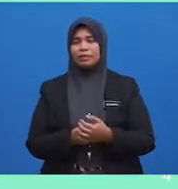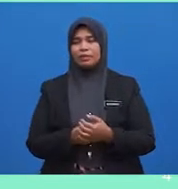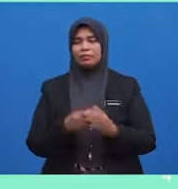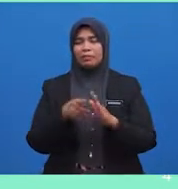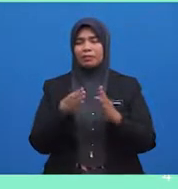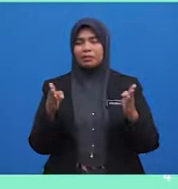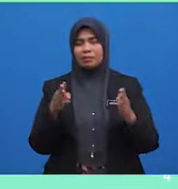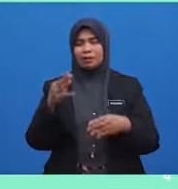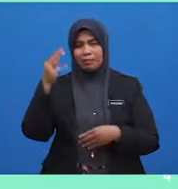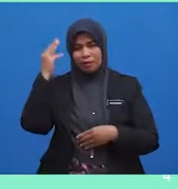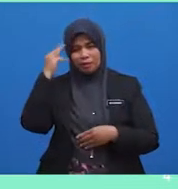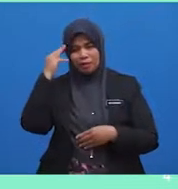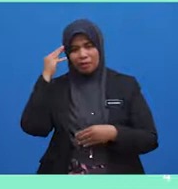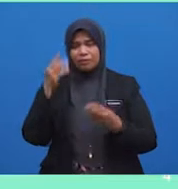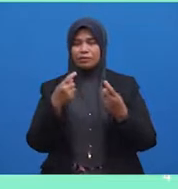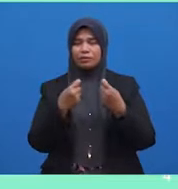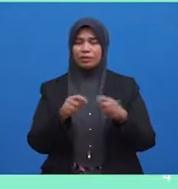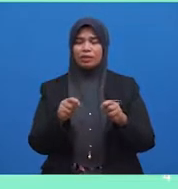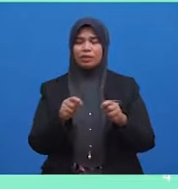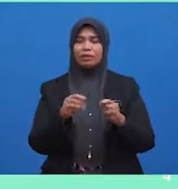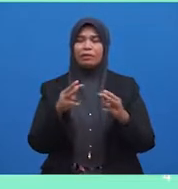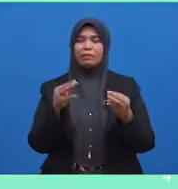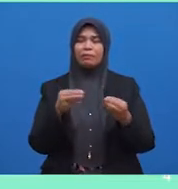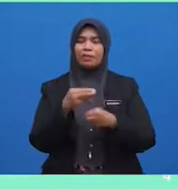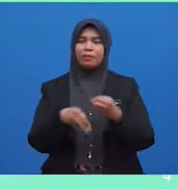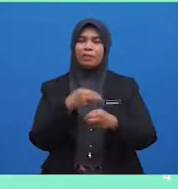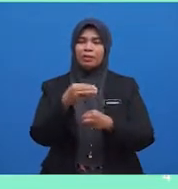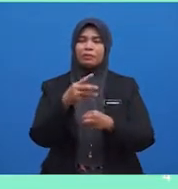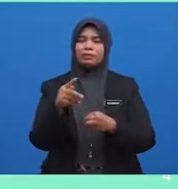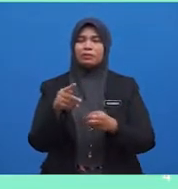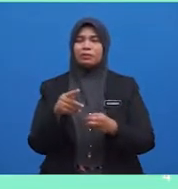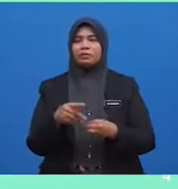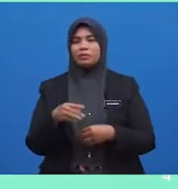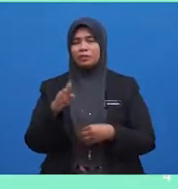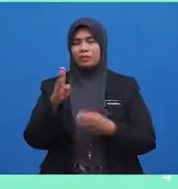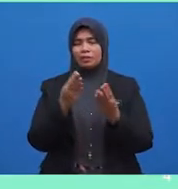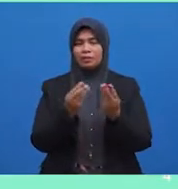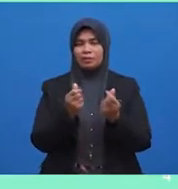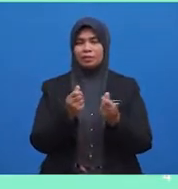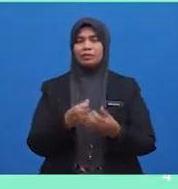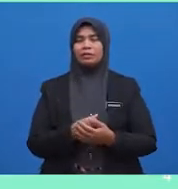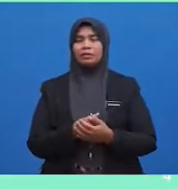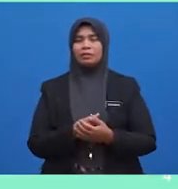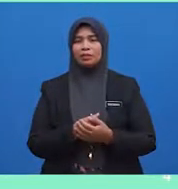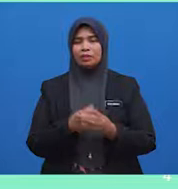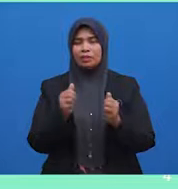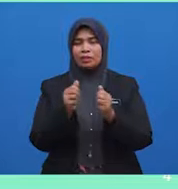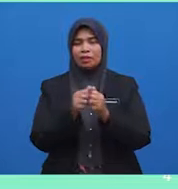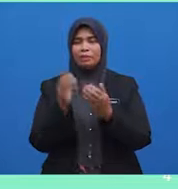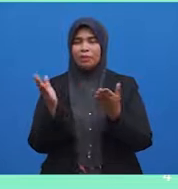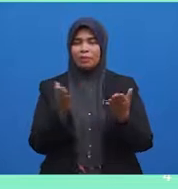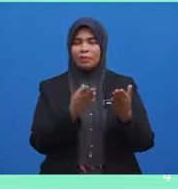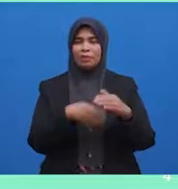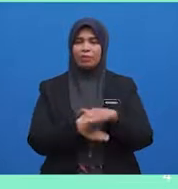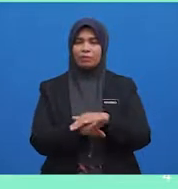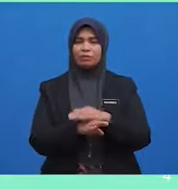Jaafar dan anaknya Ngah Ibrahim telah memajukan perlombongan biji timah di Klian Pau dan Klian Baru dengan